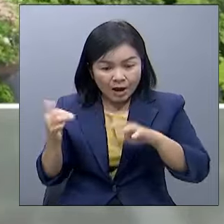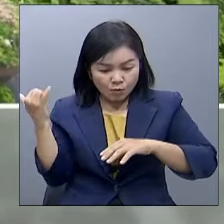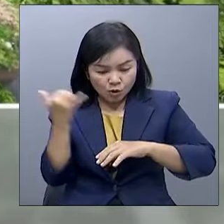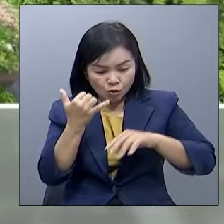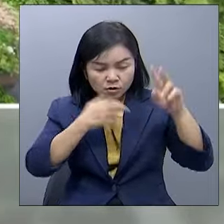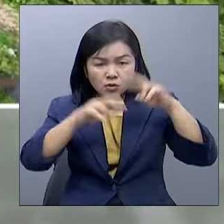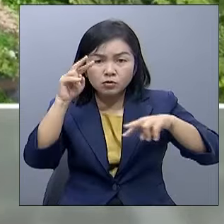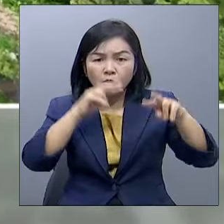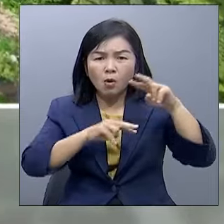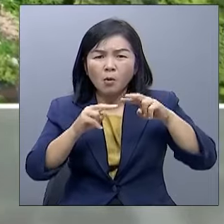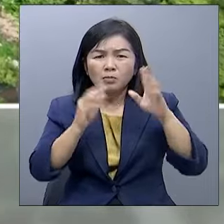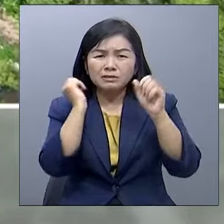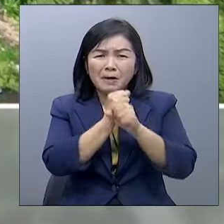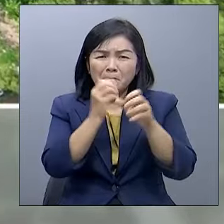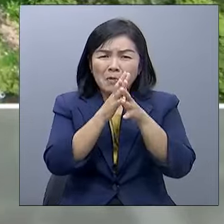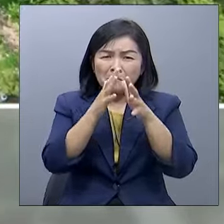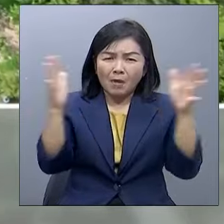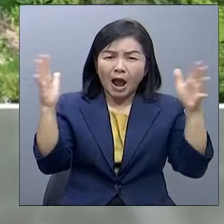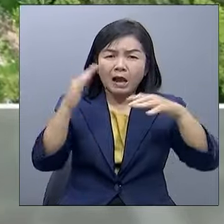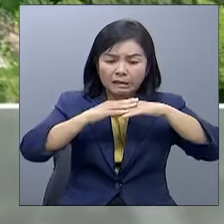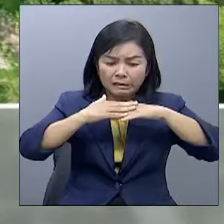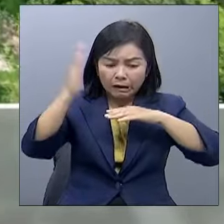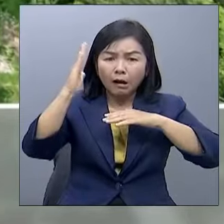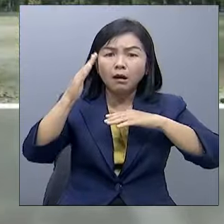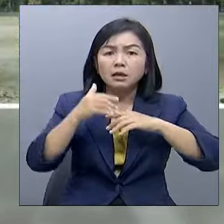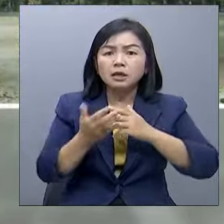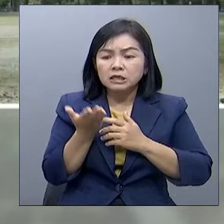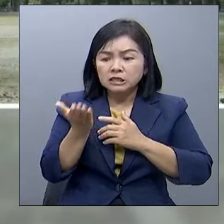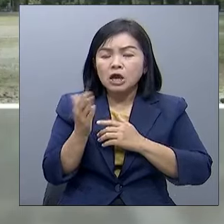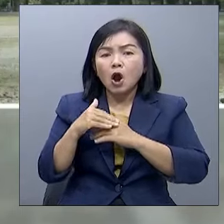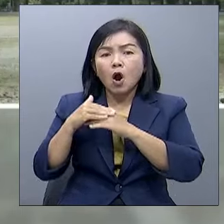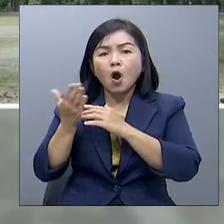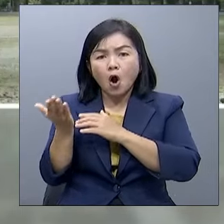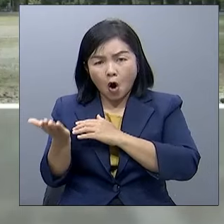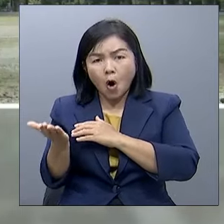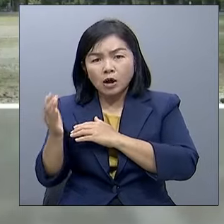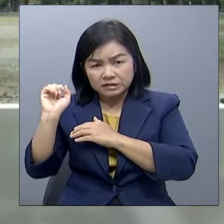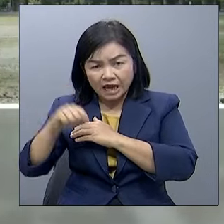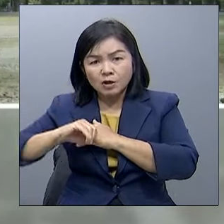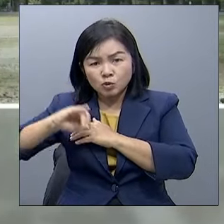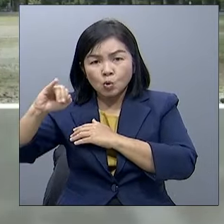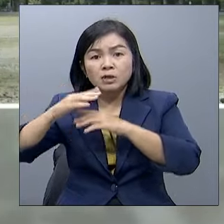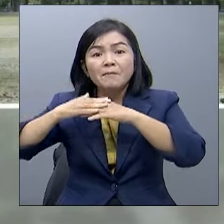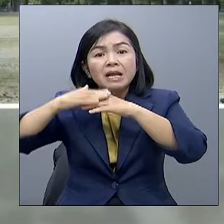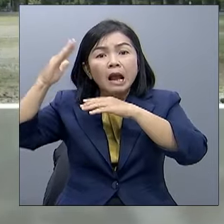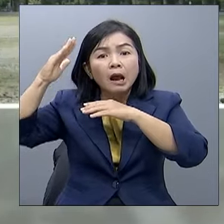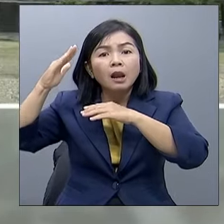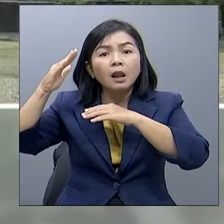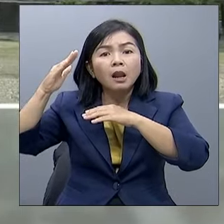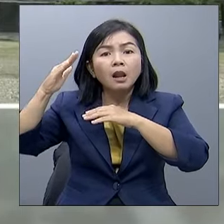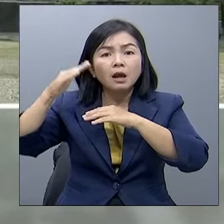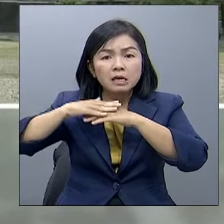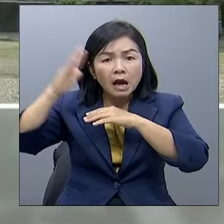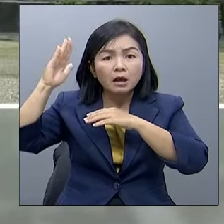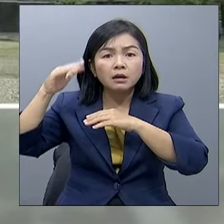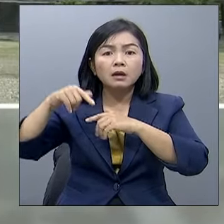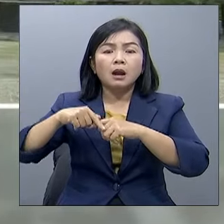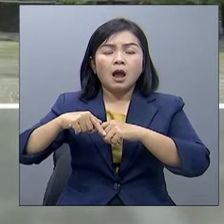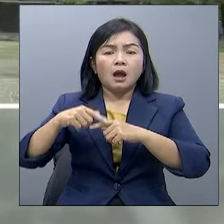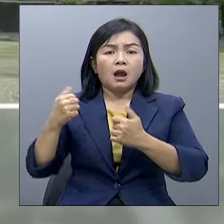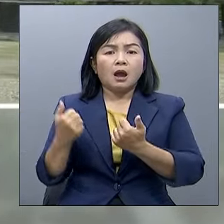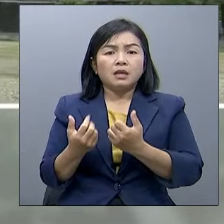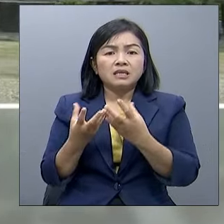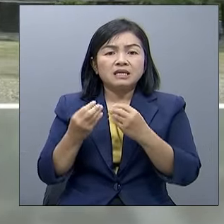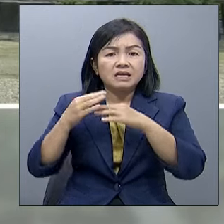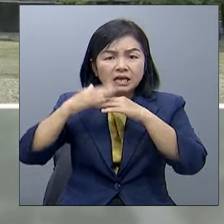กินไปนะทำจากพื้นที่ที่ขออนุญาตนะฮ ะ ขออนุญาตไปเท่านี้จะไปใช้ประโยชน์จริงๆเนี่ยไอ้ส่วนที่เกินนี่คือส่ว